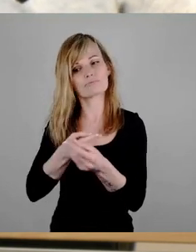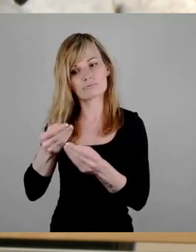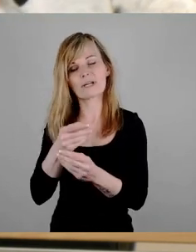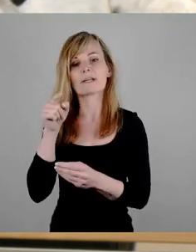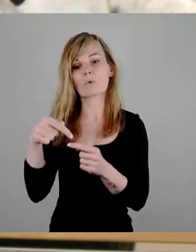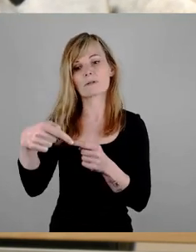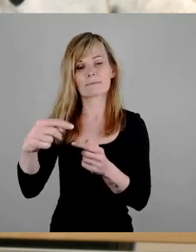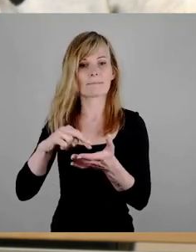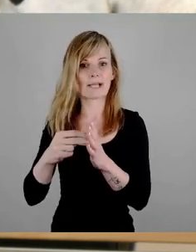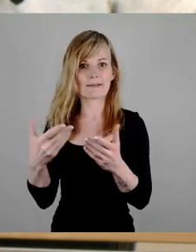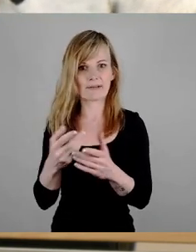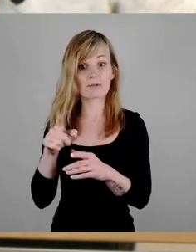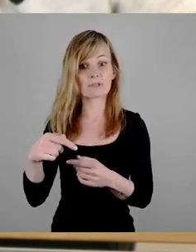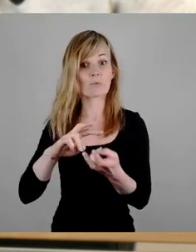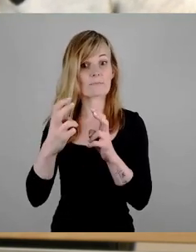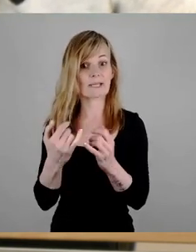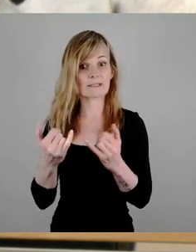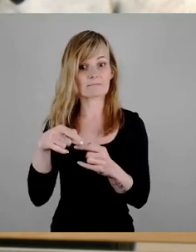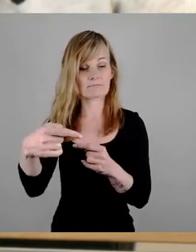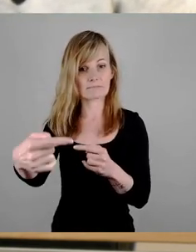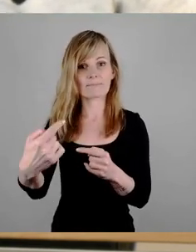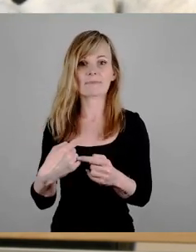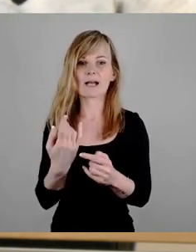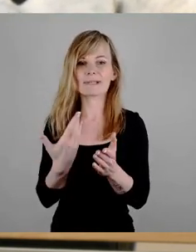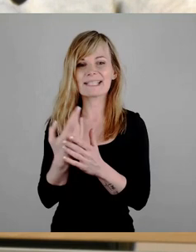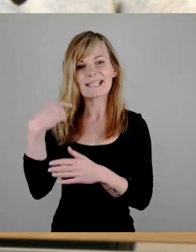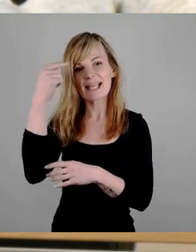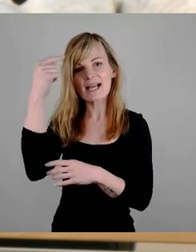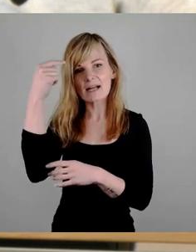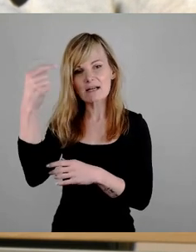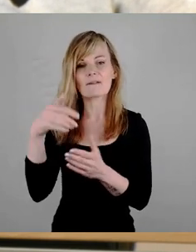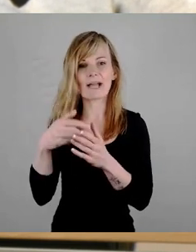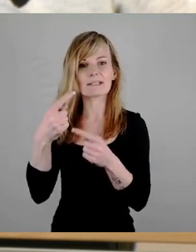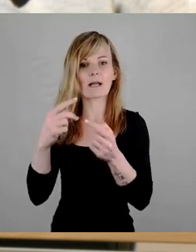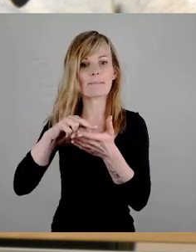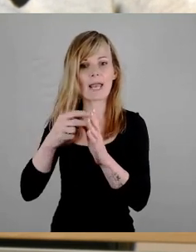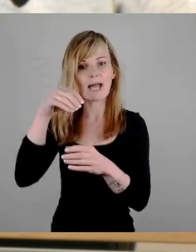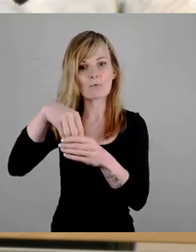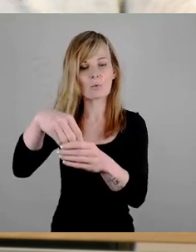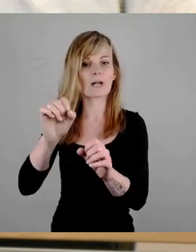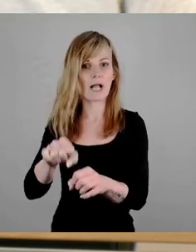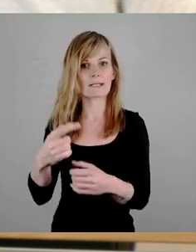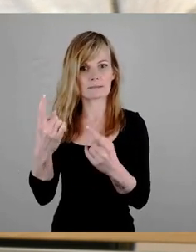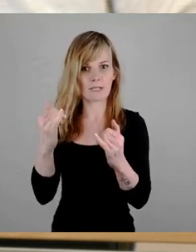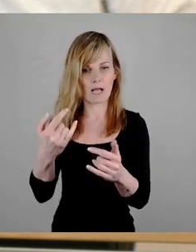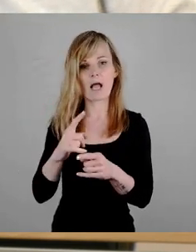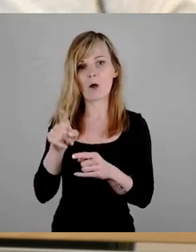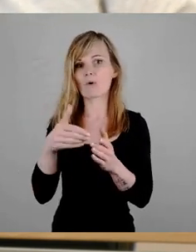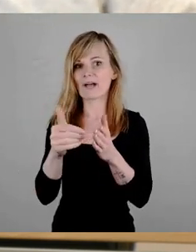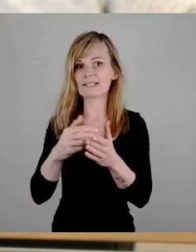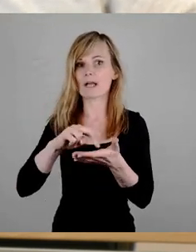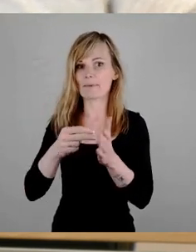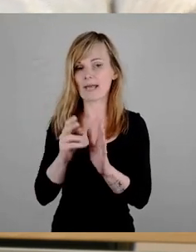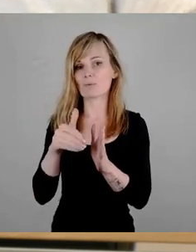weit in der Realisierung sind. Aber wir können natürlich diese Gedanken in weitere Planungen einbeziehen, so wie auch in weitere Planungen